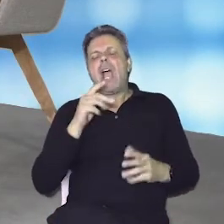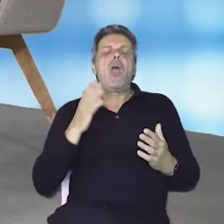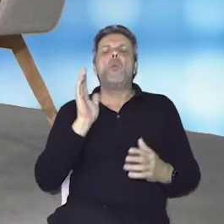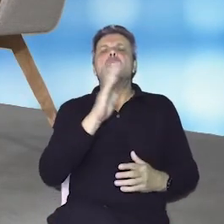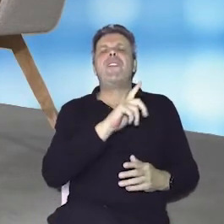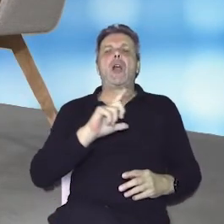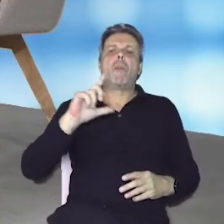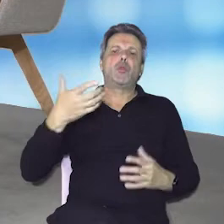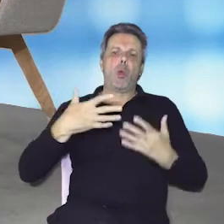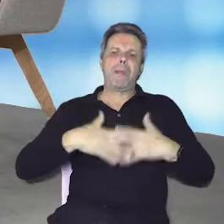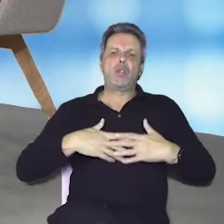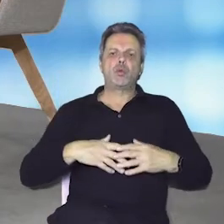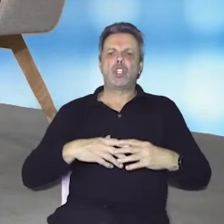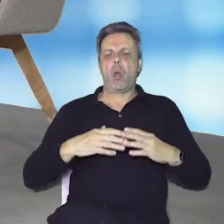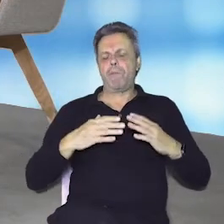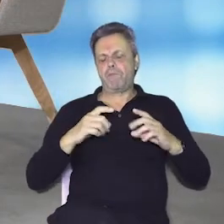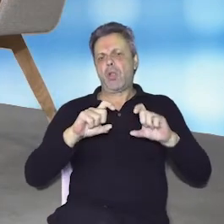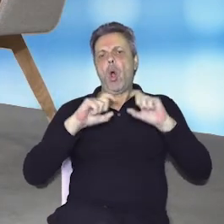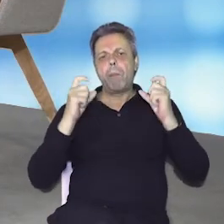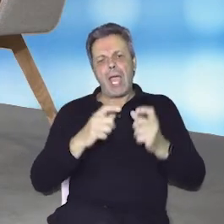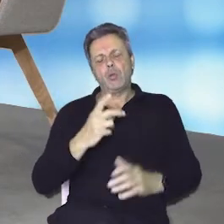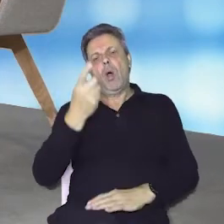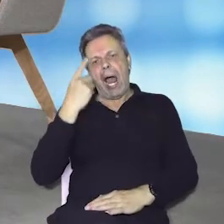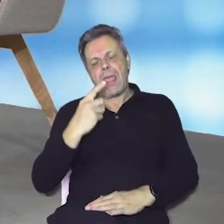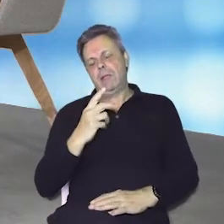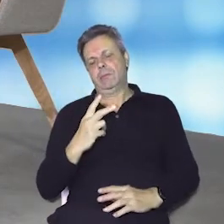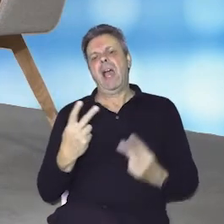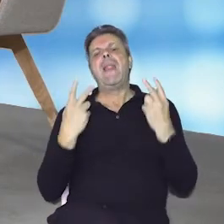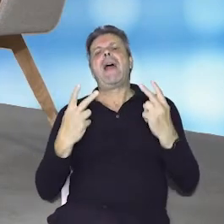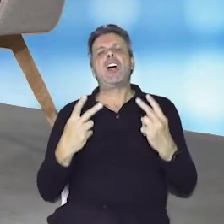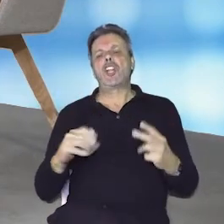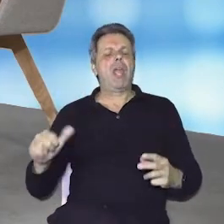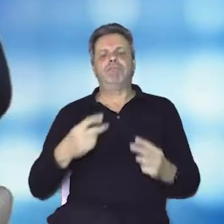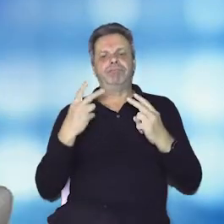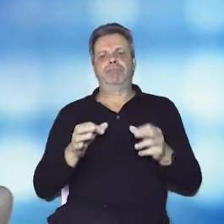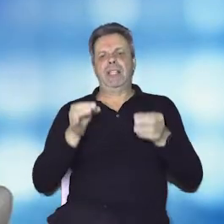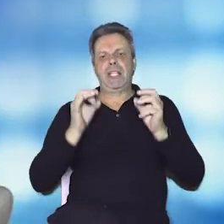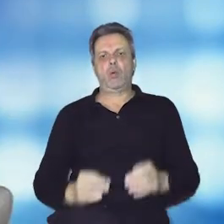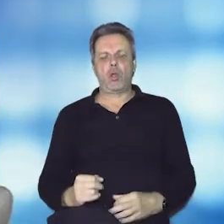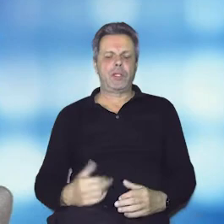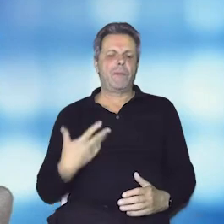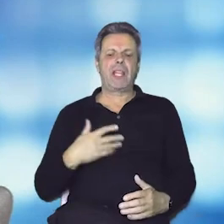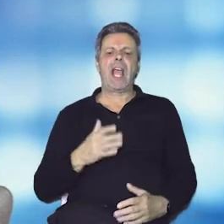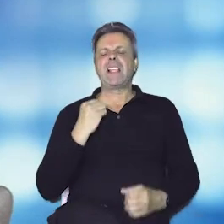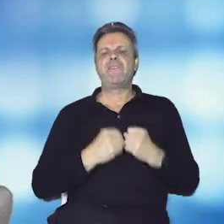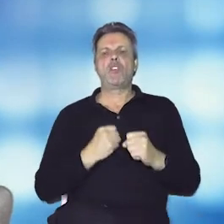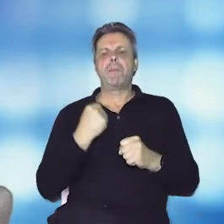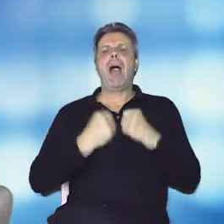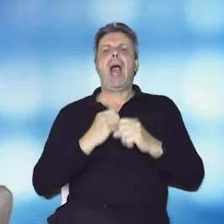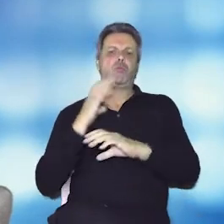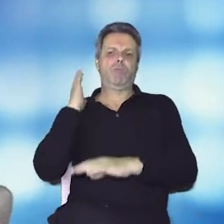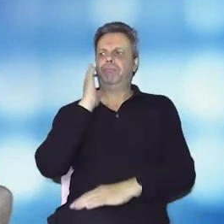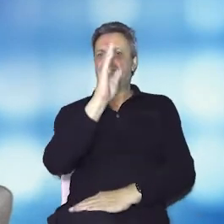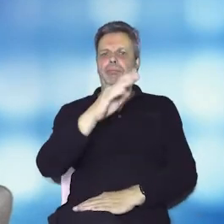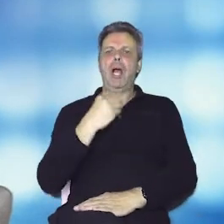drugom industrijskom objektu sa naglaskom na sigurnost. Kada se vozim autocestom prema Ljubljani i onda na ovom